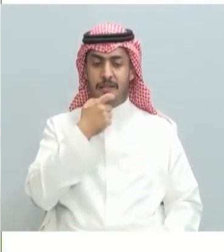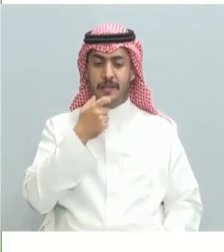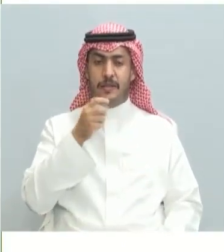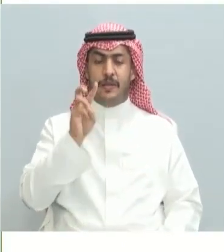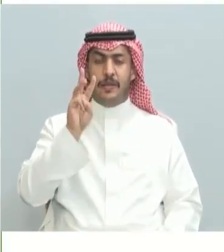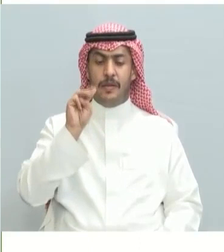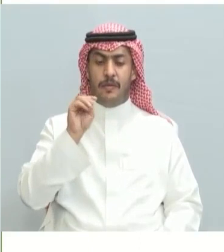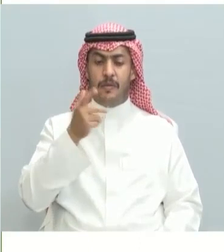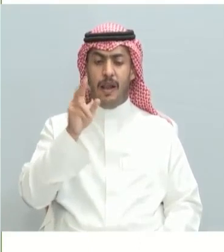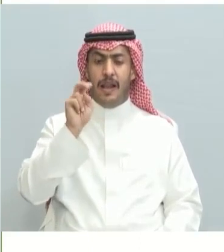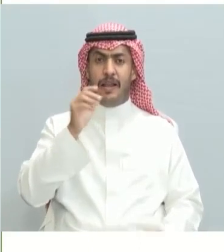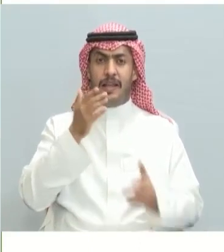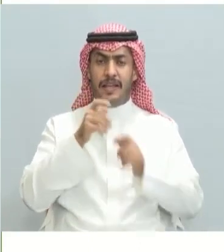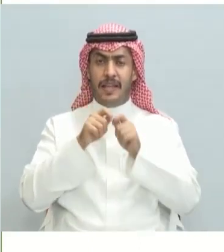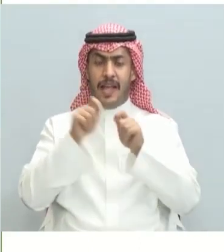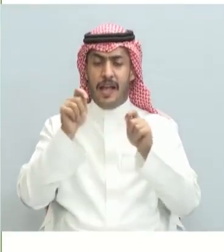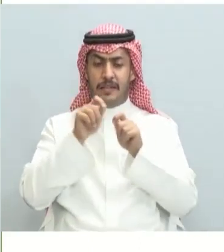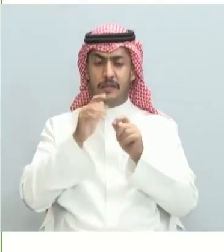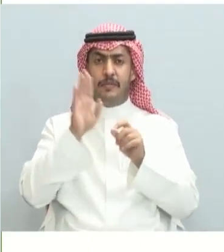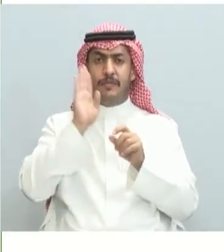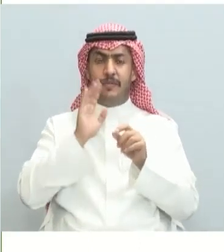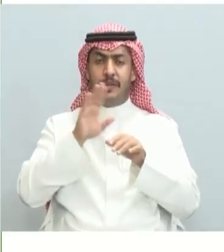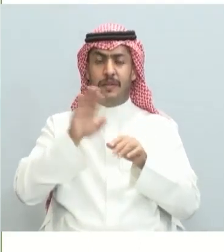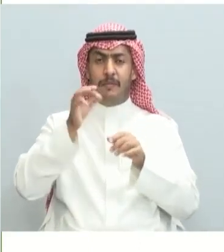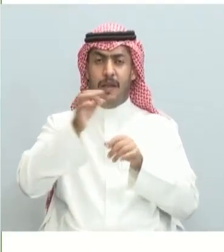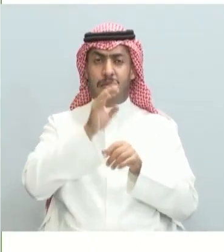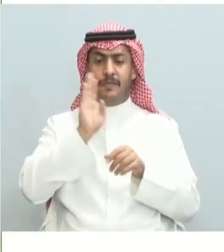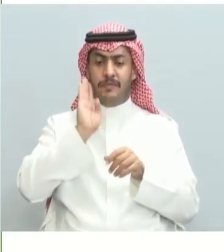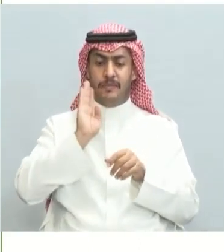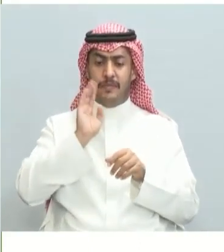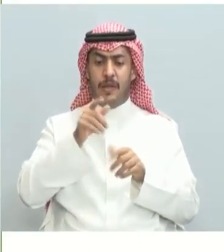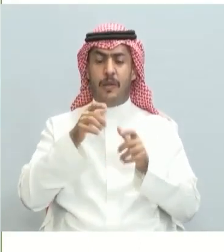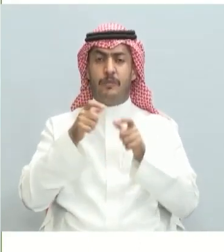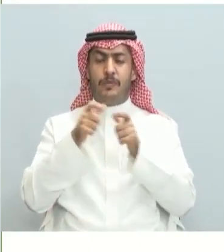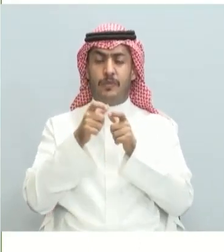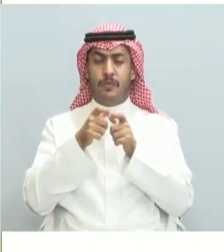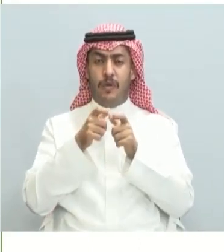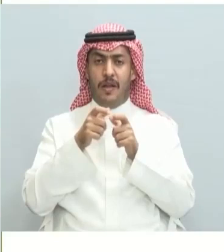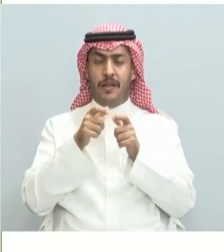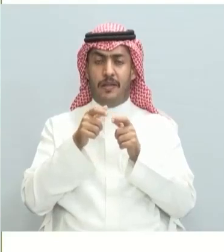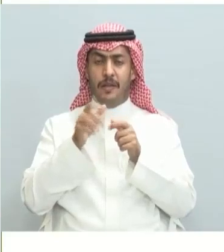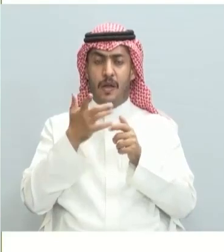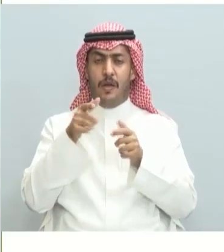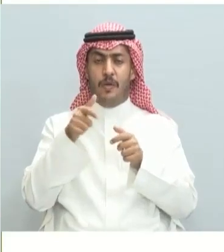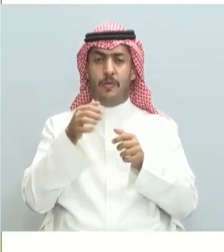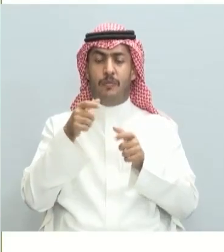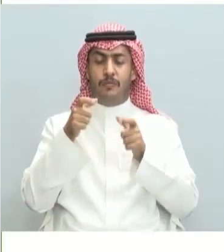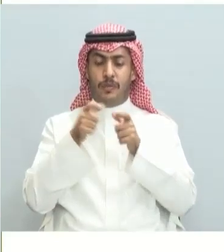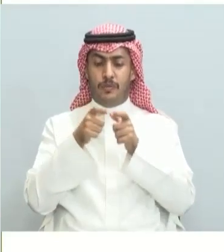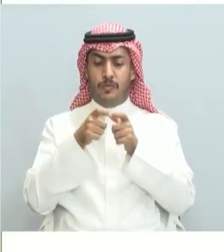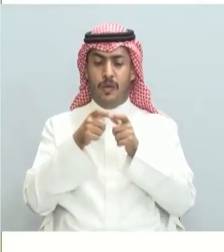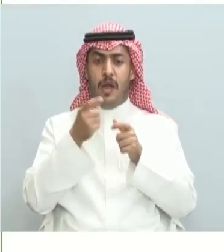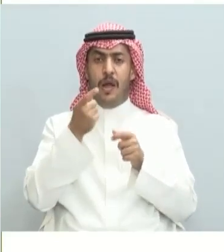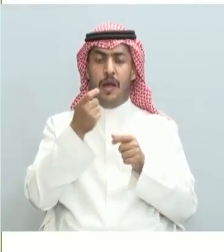هو القياس التقليدي المعتمد في عده مناطق هو مجموعه هو او عفوا مجموع